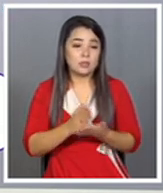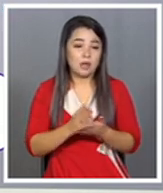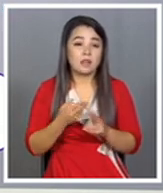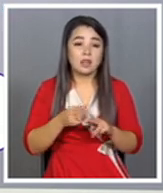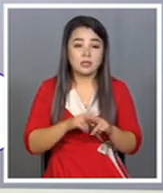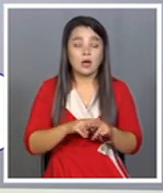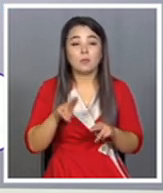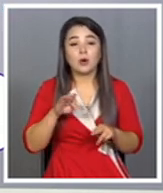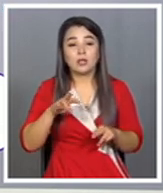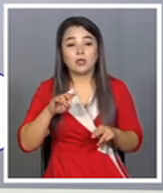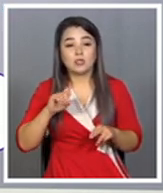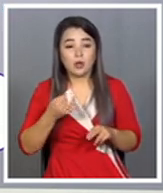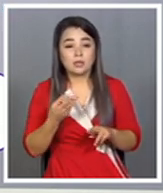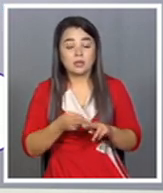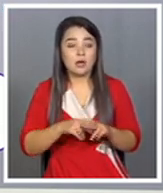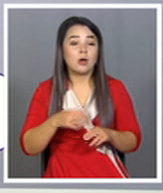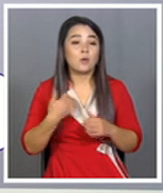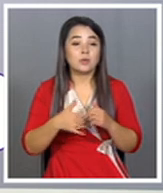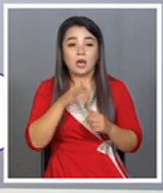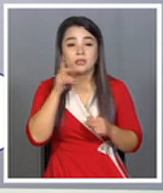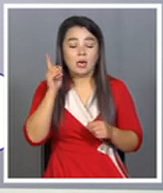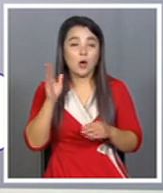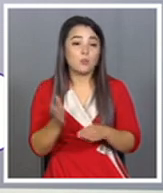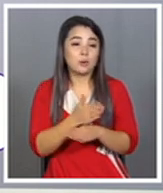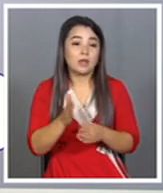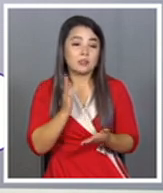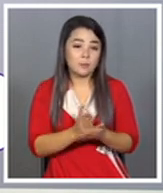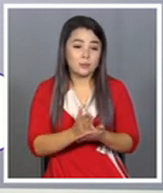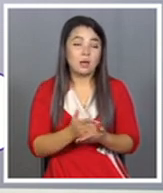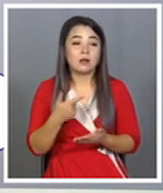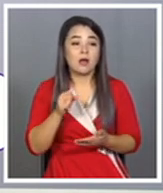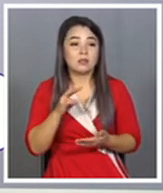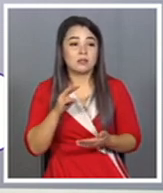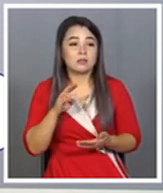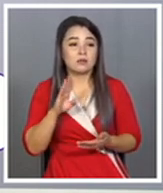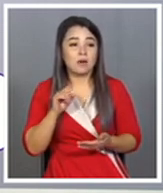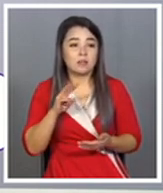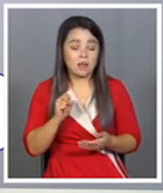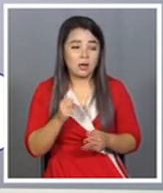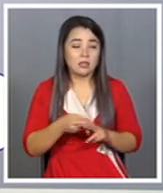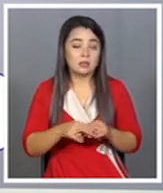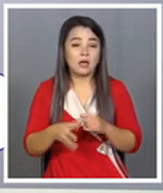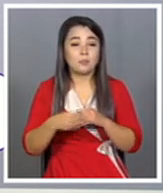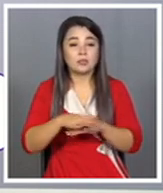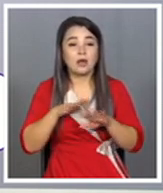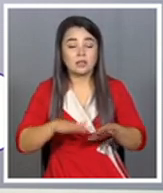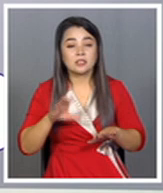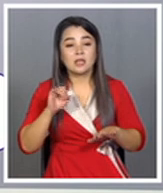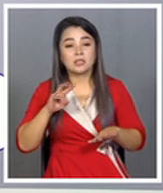Ол палеозойдың орта кезінде бөліне бастаған. Гондвана материгінен Тетис мұхиты